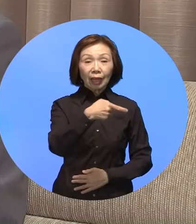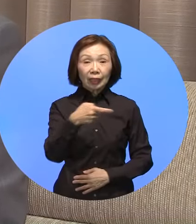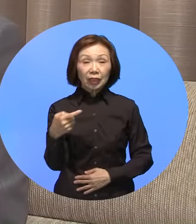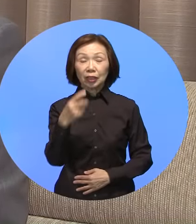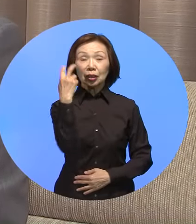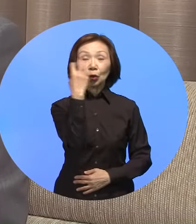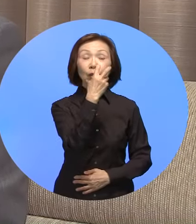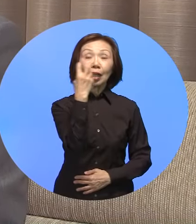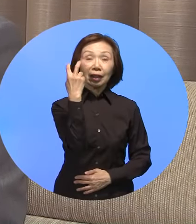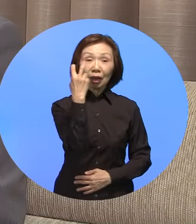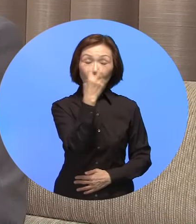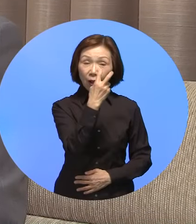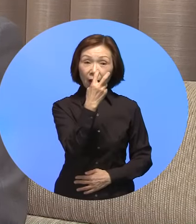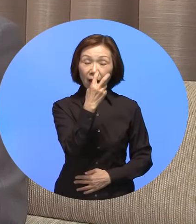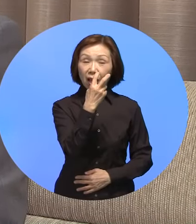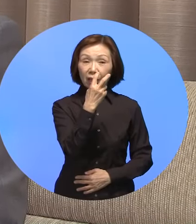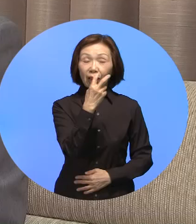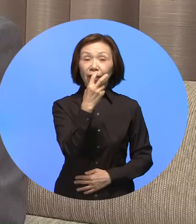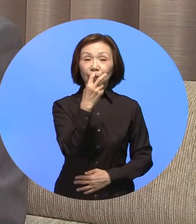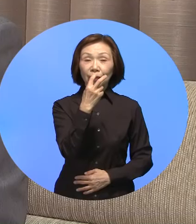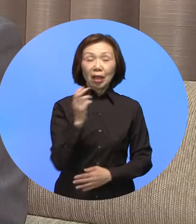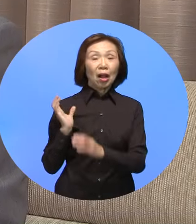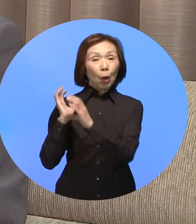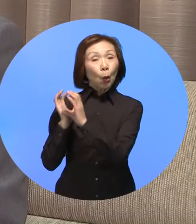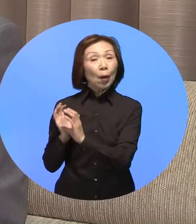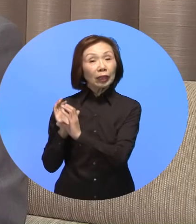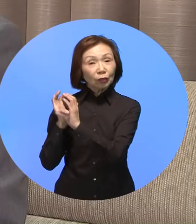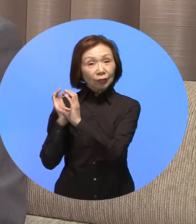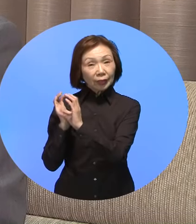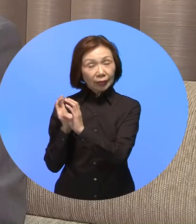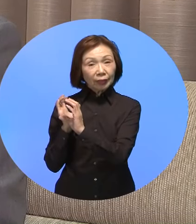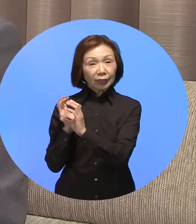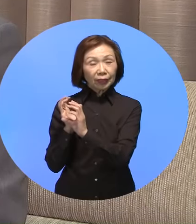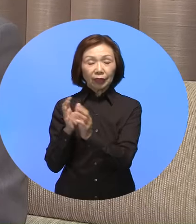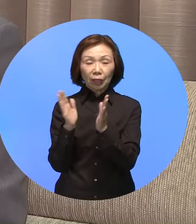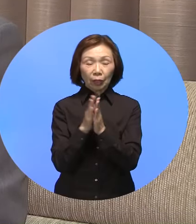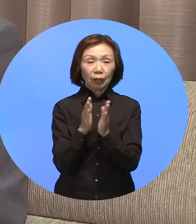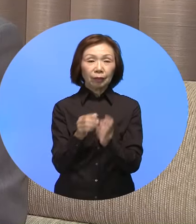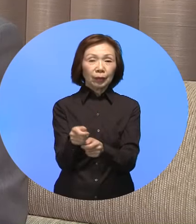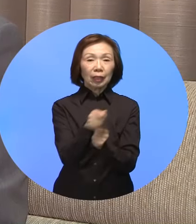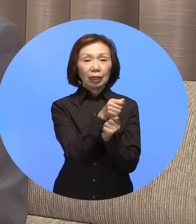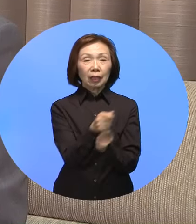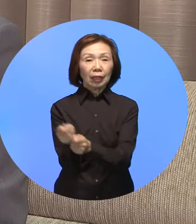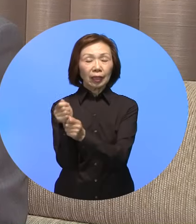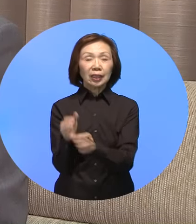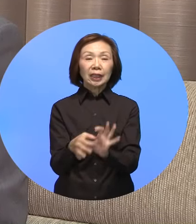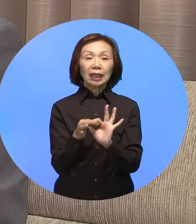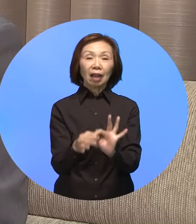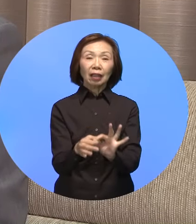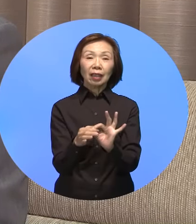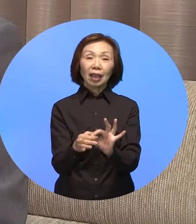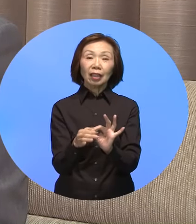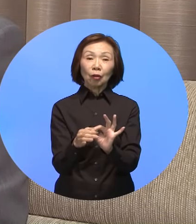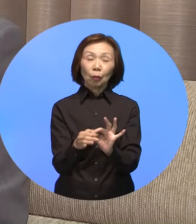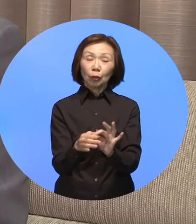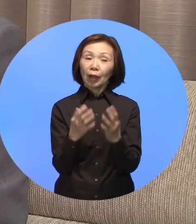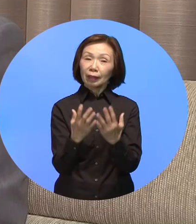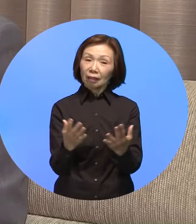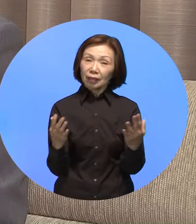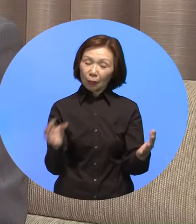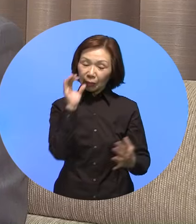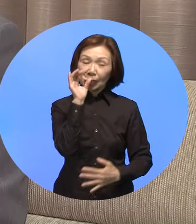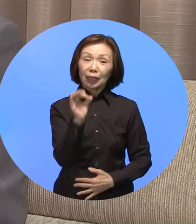調査では主にお祭り採取関係の遺物がたくさん室温をしまし